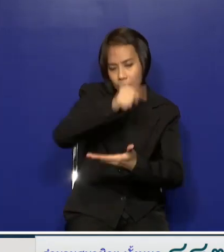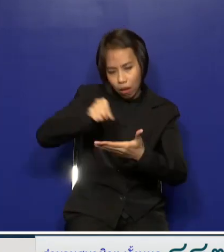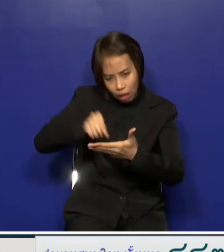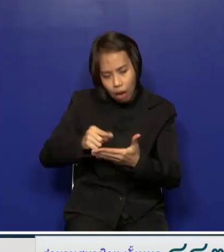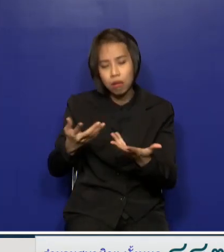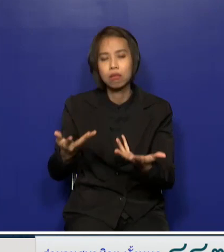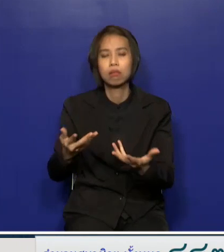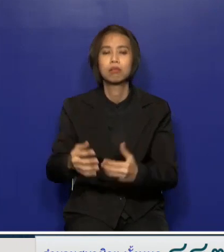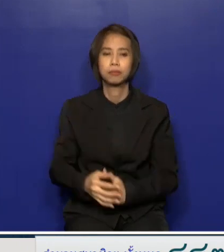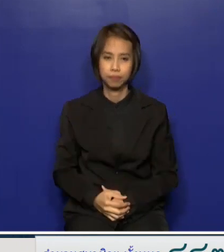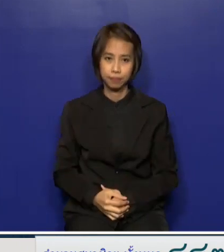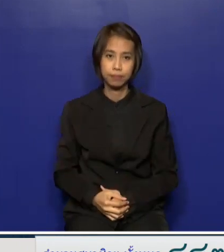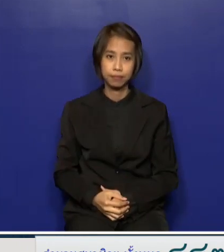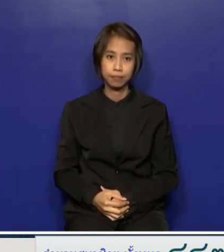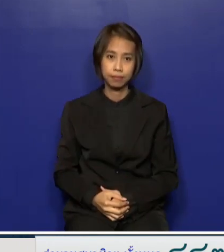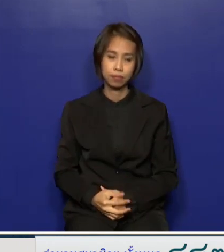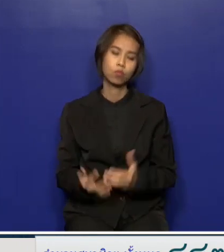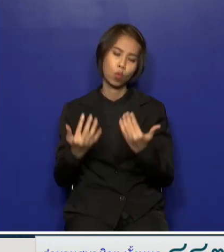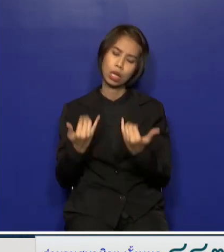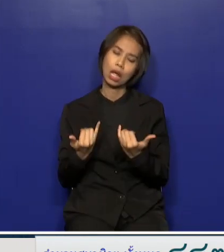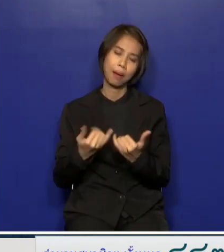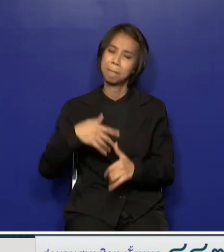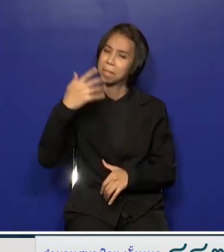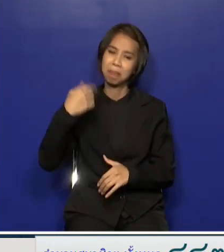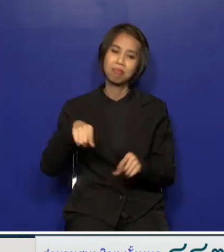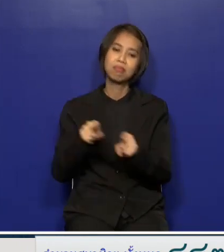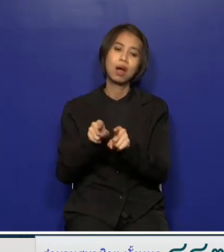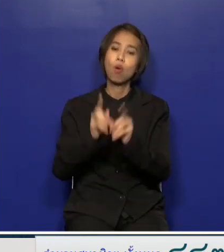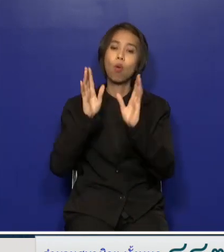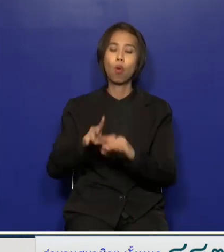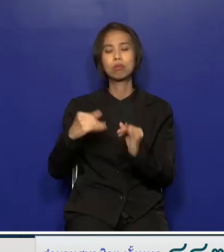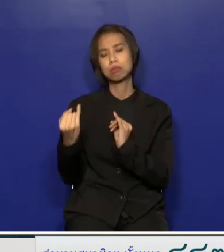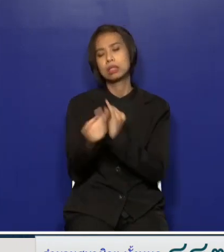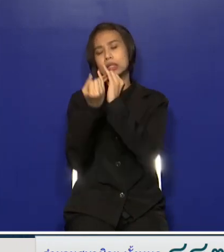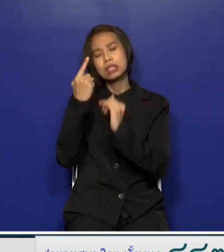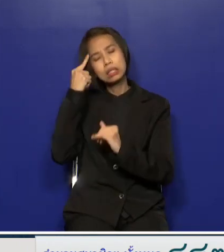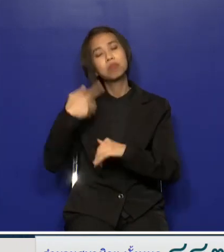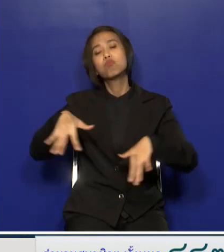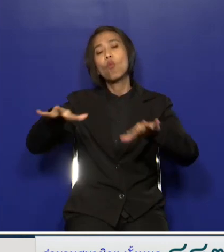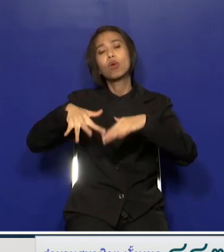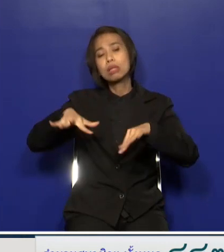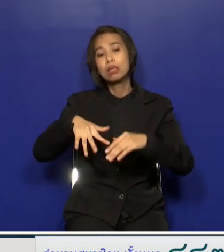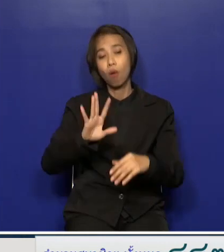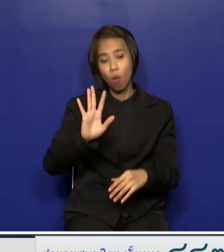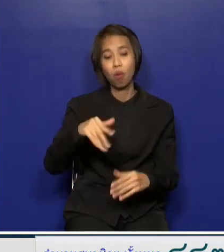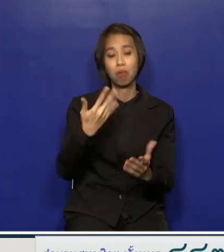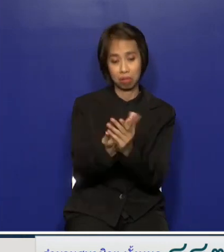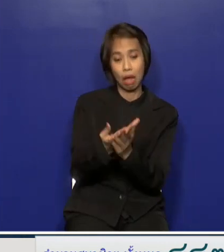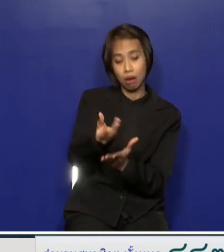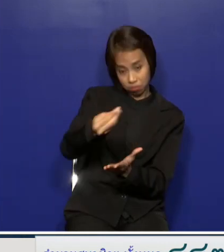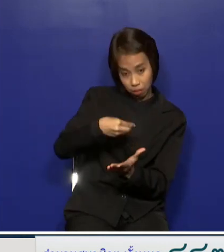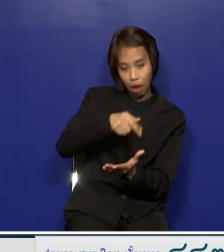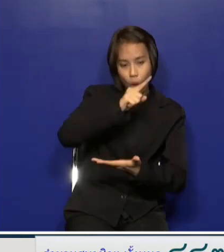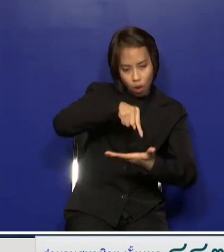กเลยทำให้การซ้อศตขเสีงเป็นเรื่องปกติธรรมดาของทกคน ถึกฟื้นที่ใ